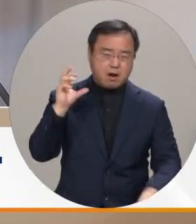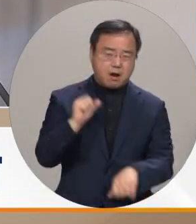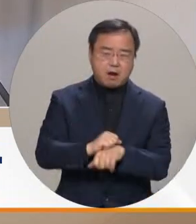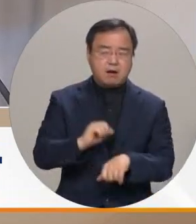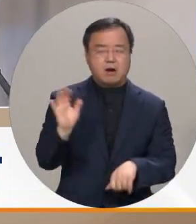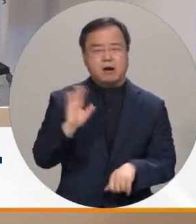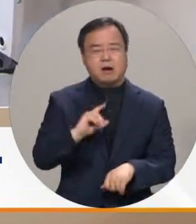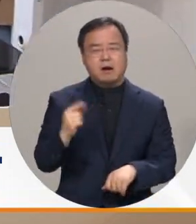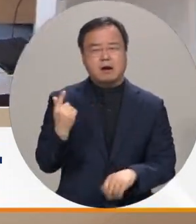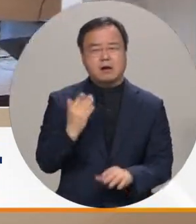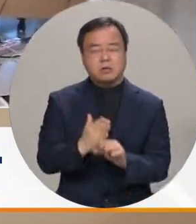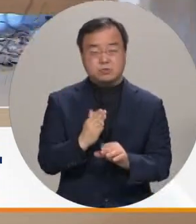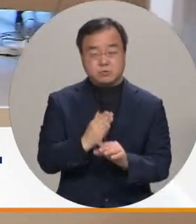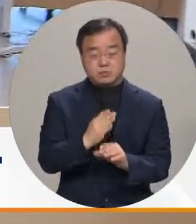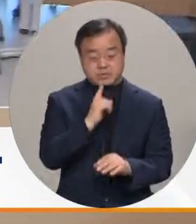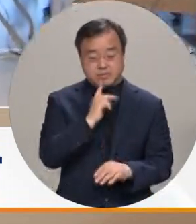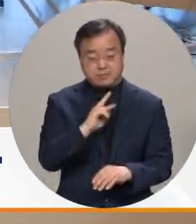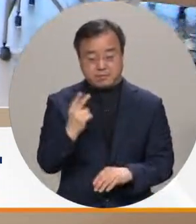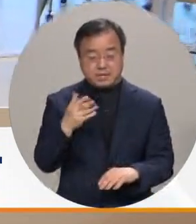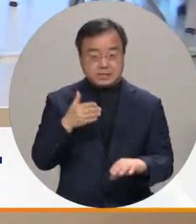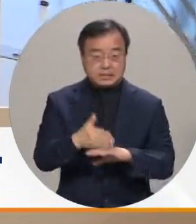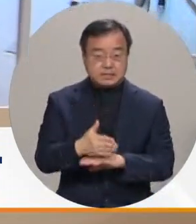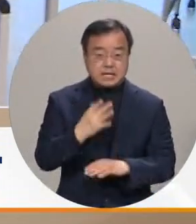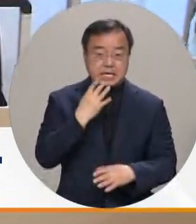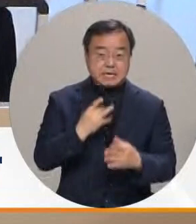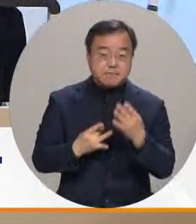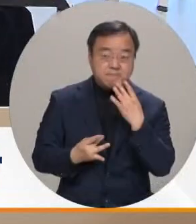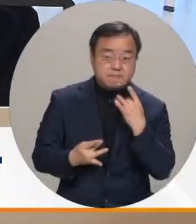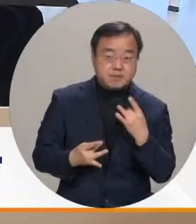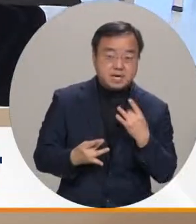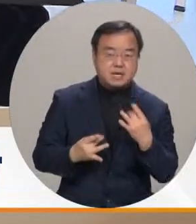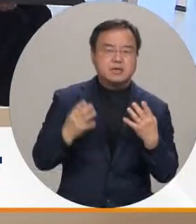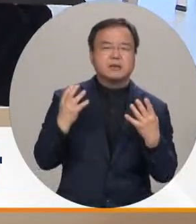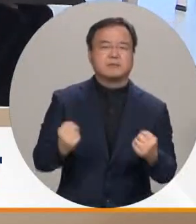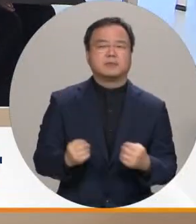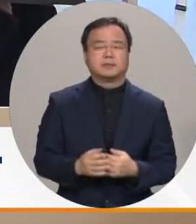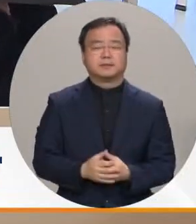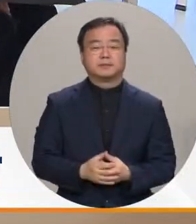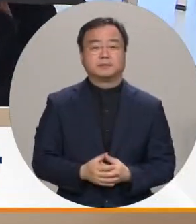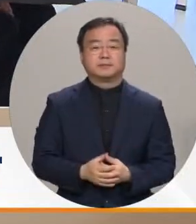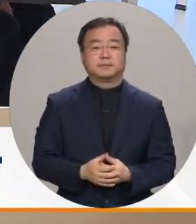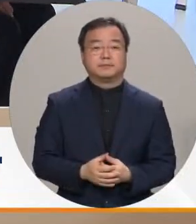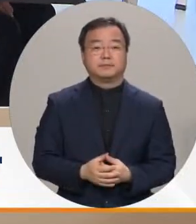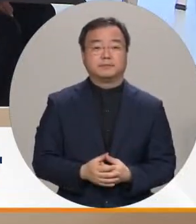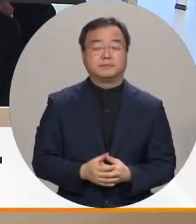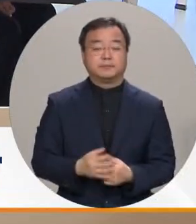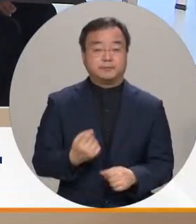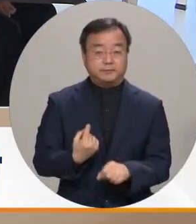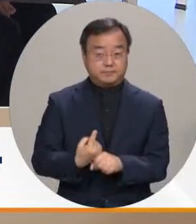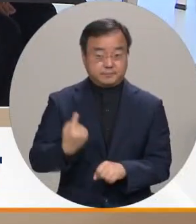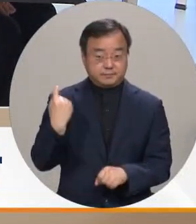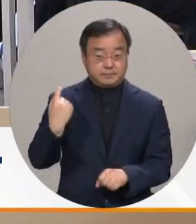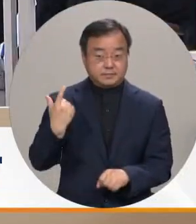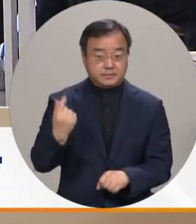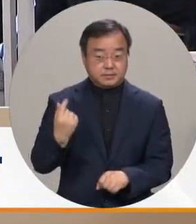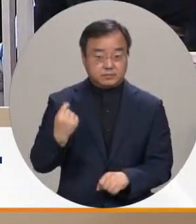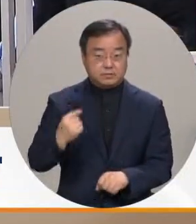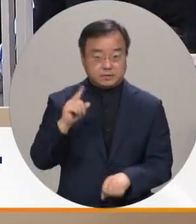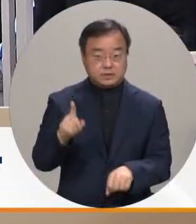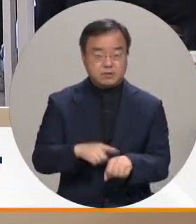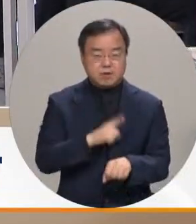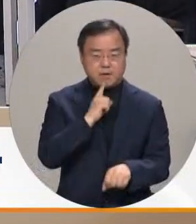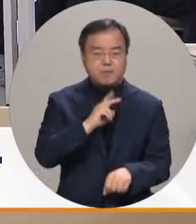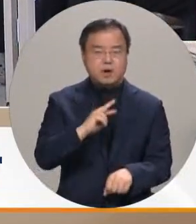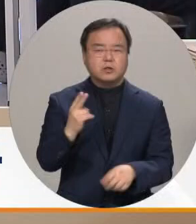알림장 번역이 늦거나 또 내용이 누락되는 경우다 경우가 많았다고 합니다 어 지난해 이런 자동번역 서비스를 도입한 이후에